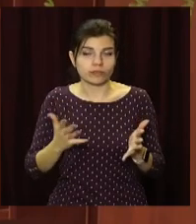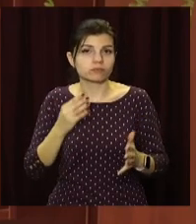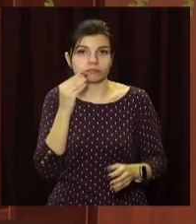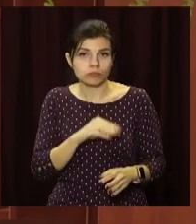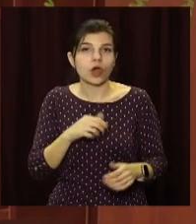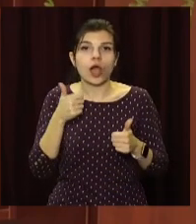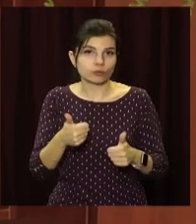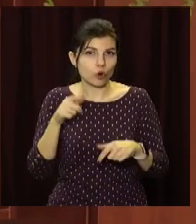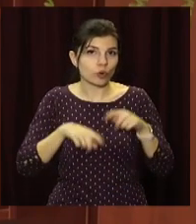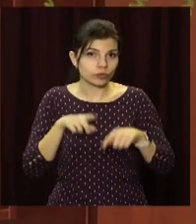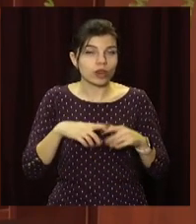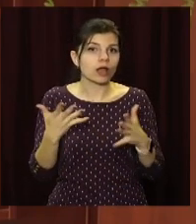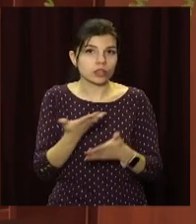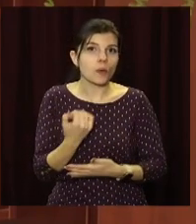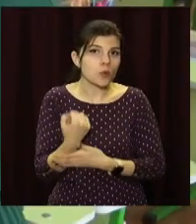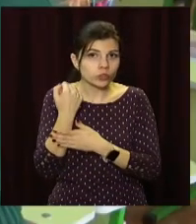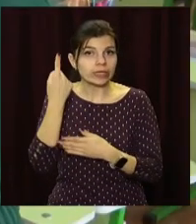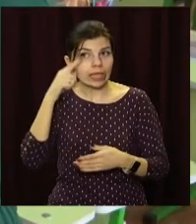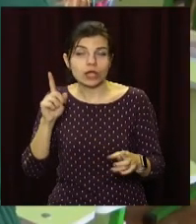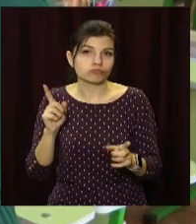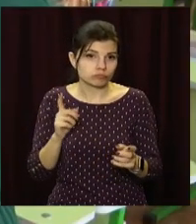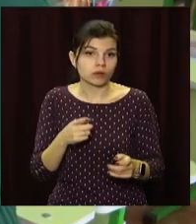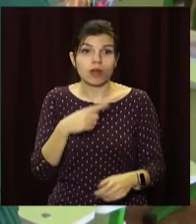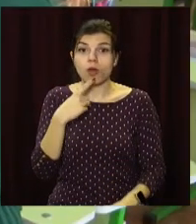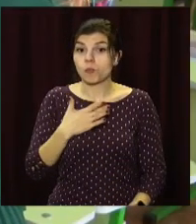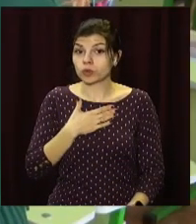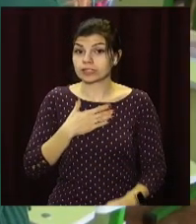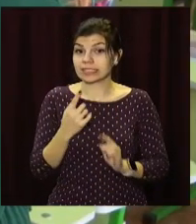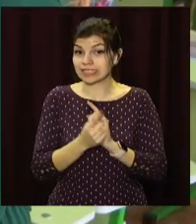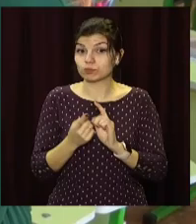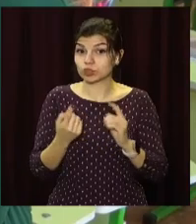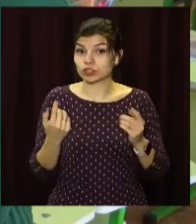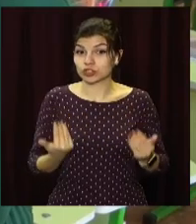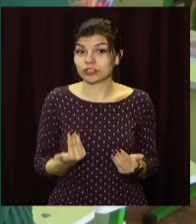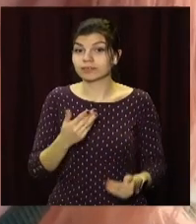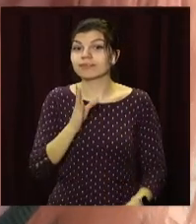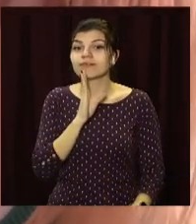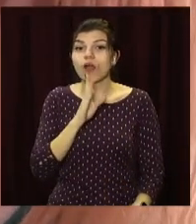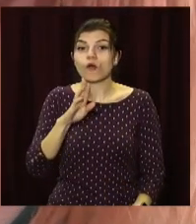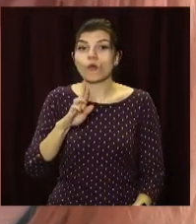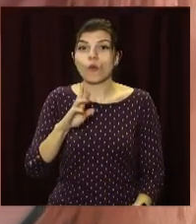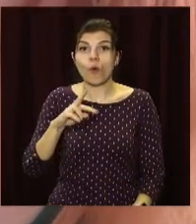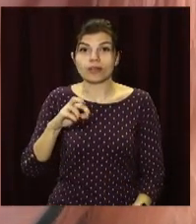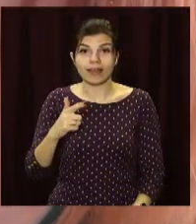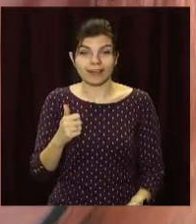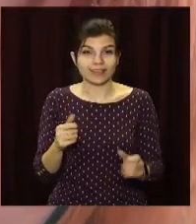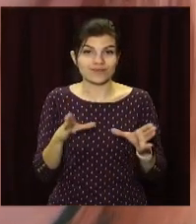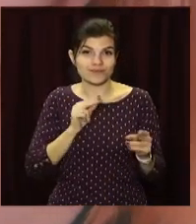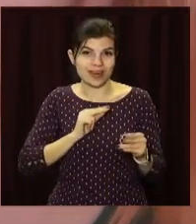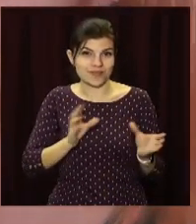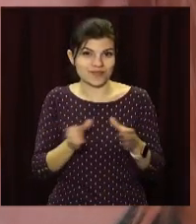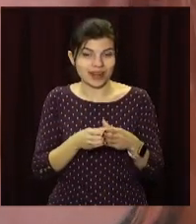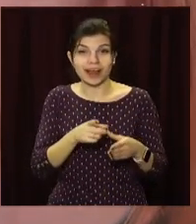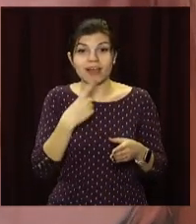гарні батьки, які нас підтримують у цьому. Вона змінила моє життя, каже колега Наталії Васильівни Анастасія Косинська, адже саме